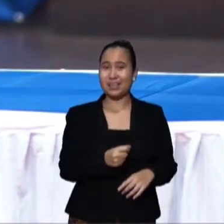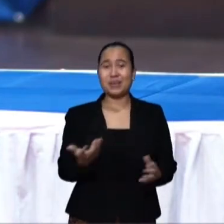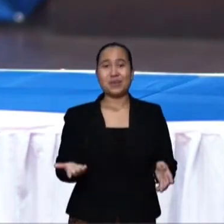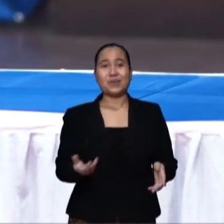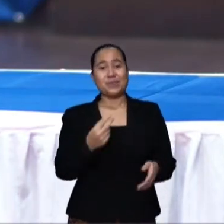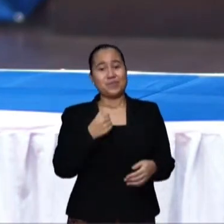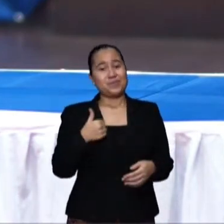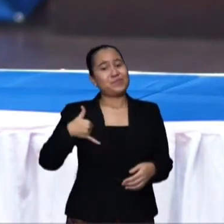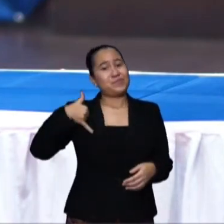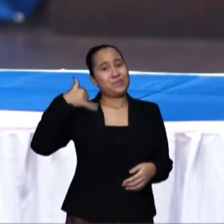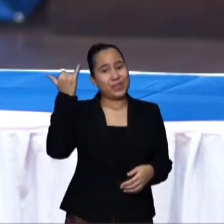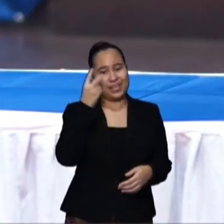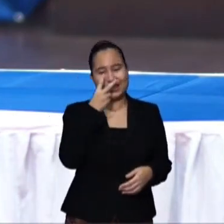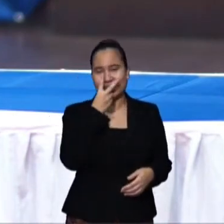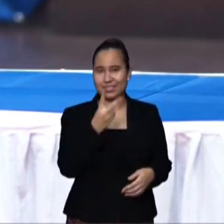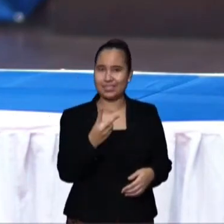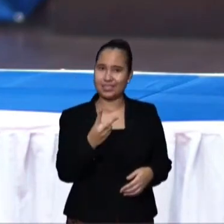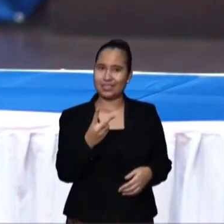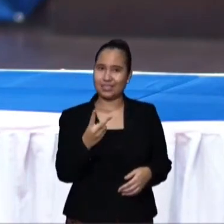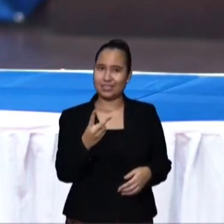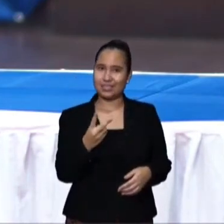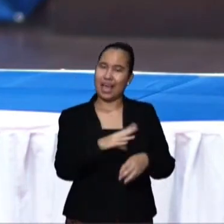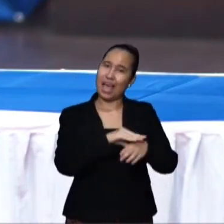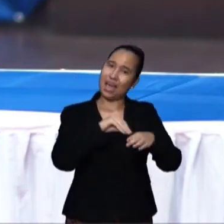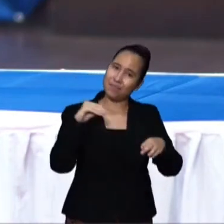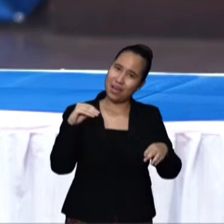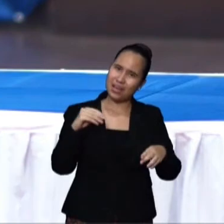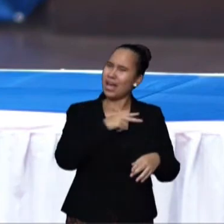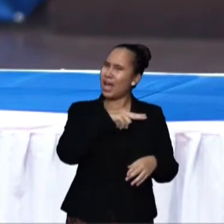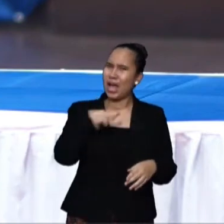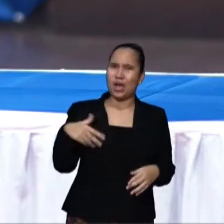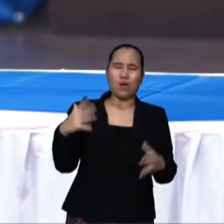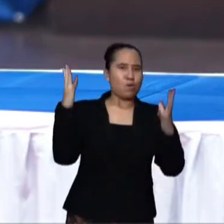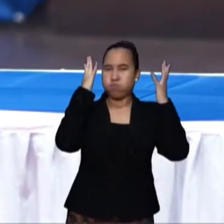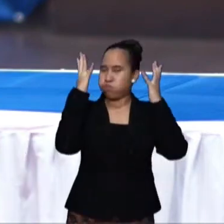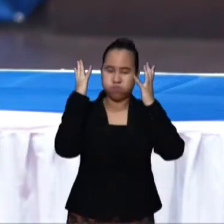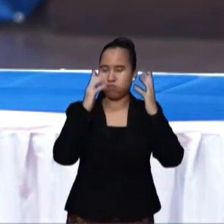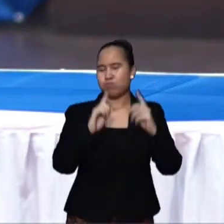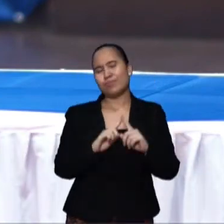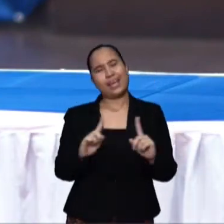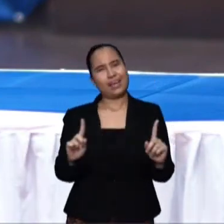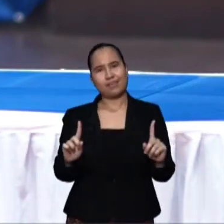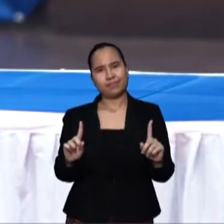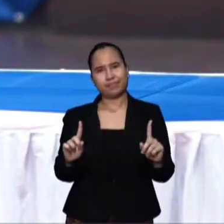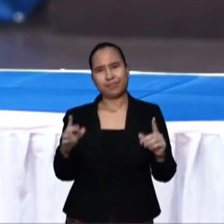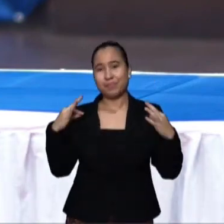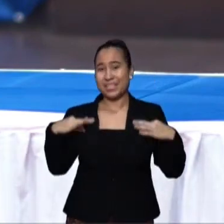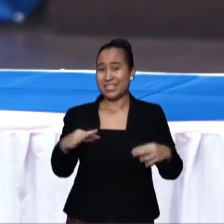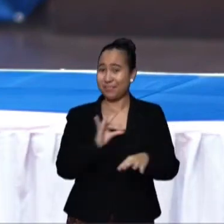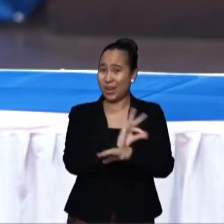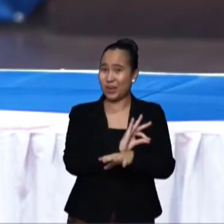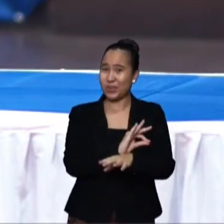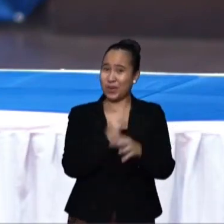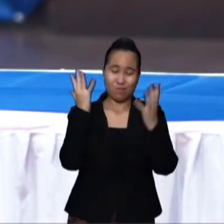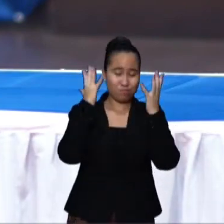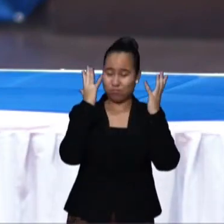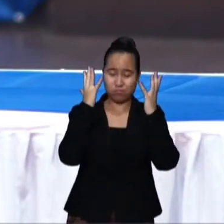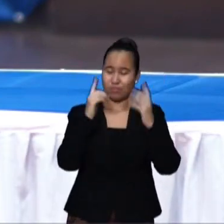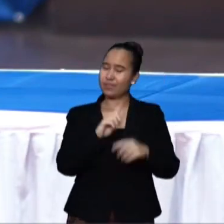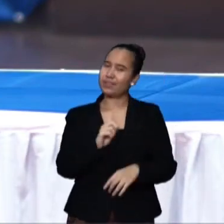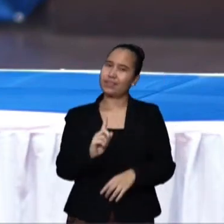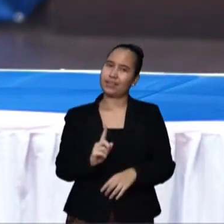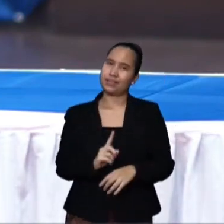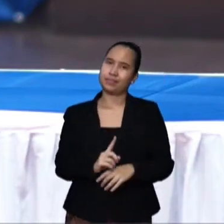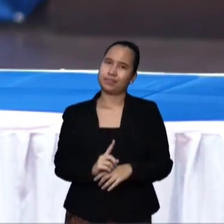eerlijk gezegd, wij raken nooit in paniek op het ministerie van Onderwijs. als er bijvoorbeeld in Maruwijnen is langer